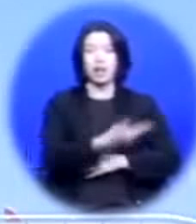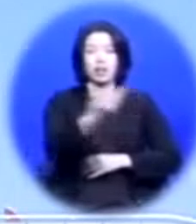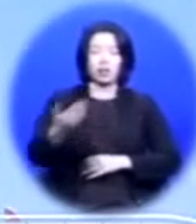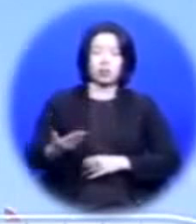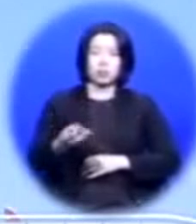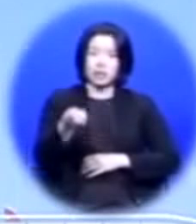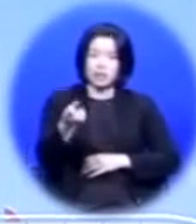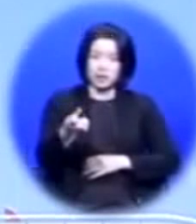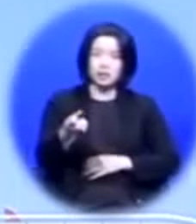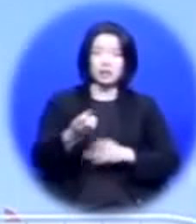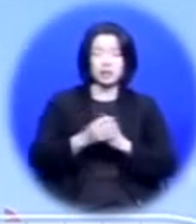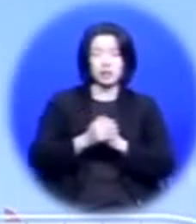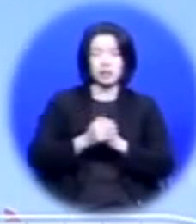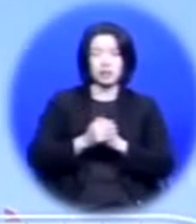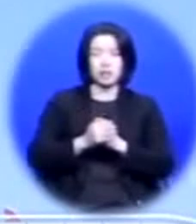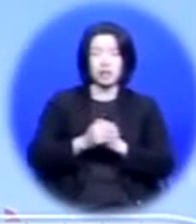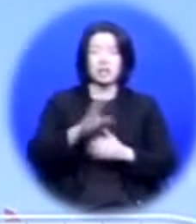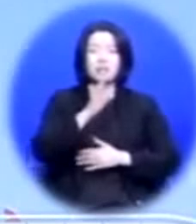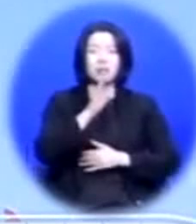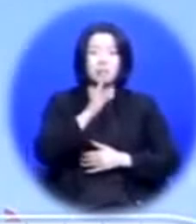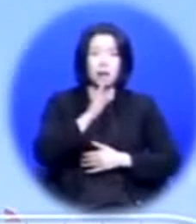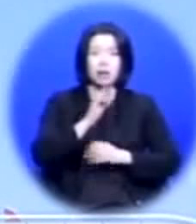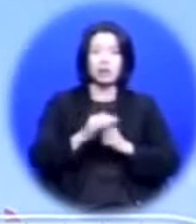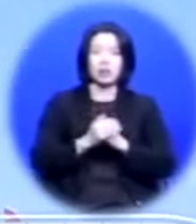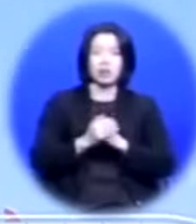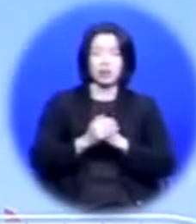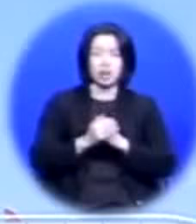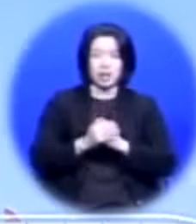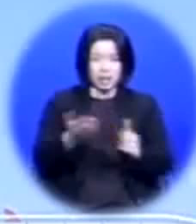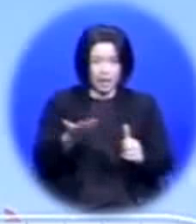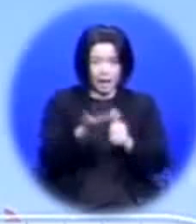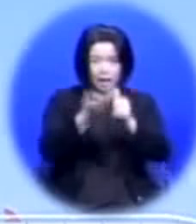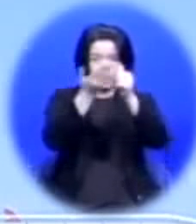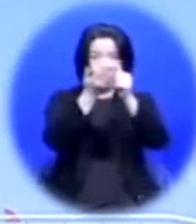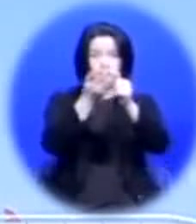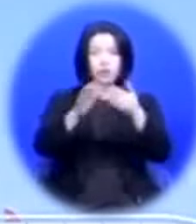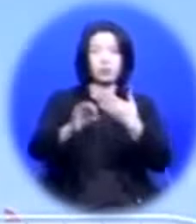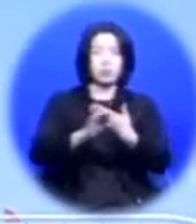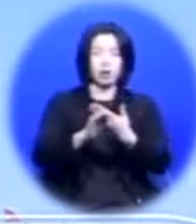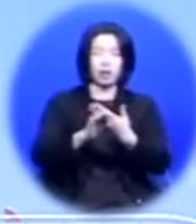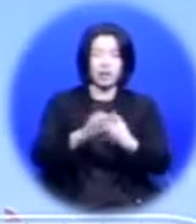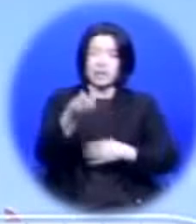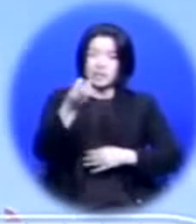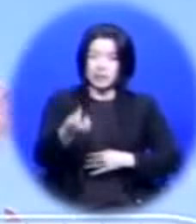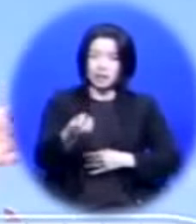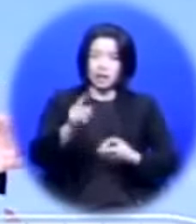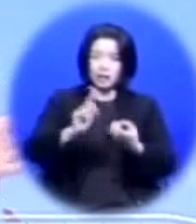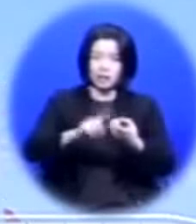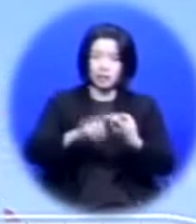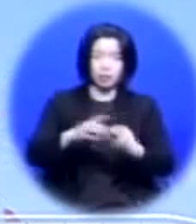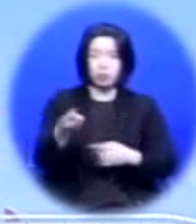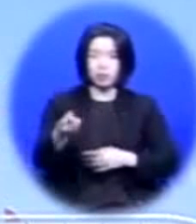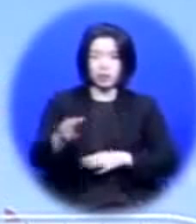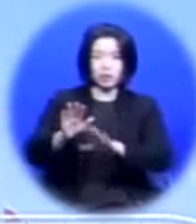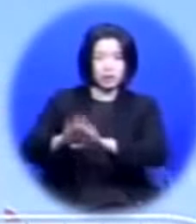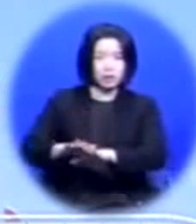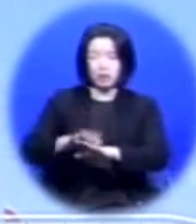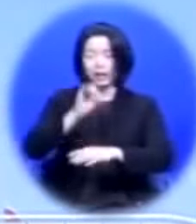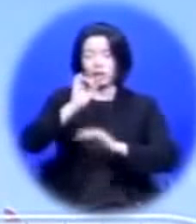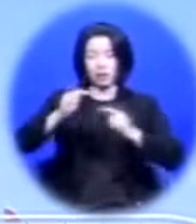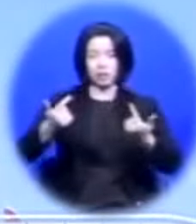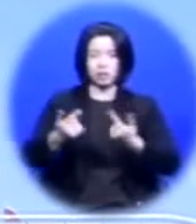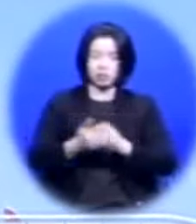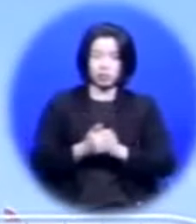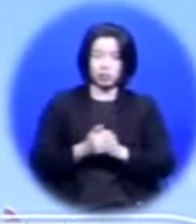하나님의 씨를 정말 키우면 그러면 씨가 그대로 씨 그대로 있지